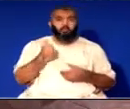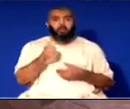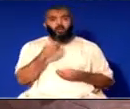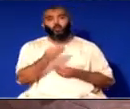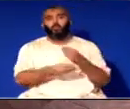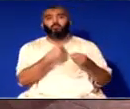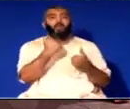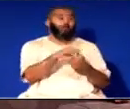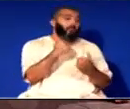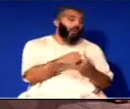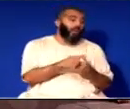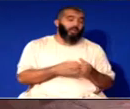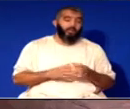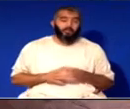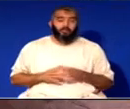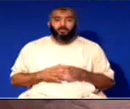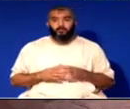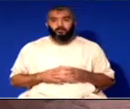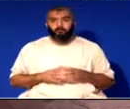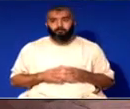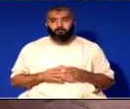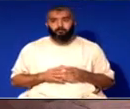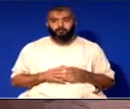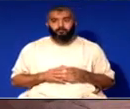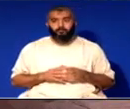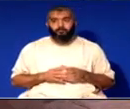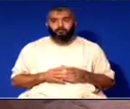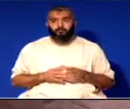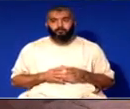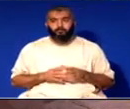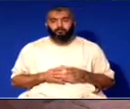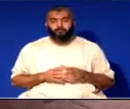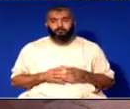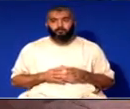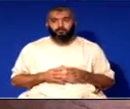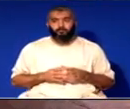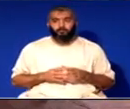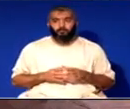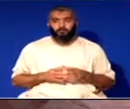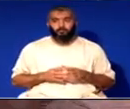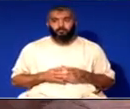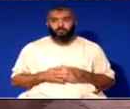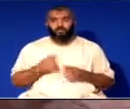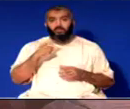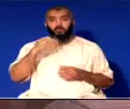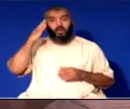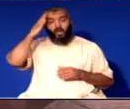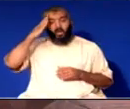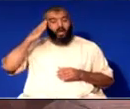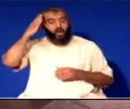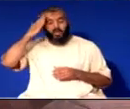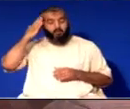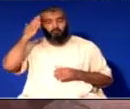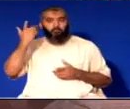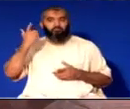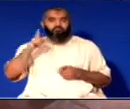راهم في الطريق المليح ولا الطريق مش مليح، يعني النهار اللي نوصلوا يعني الحيوان اللي هو حيوان اسمح لي استاذ حمزه نهار اللي